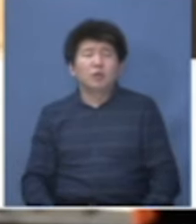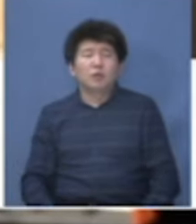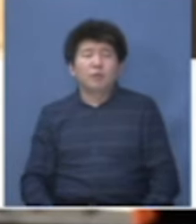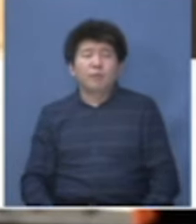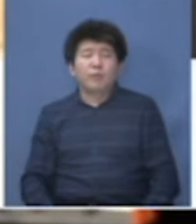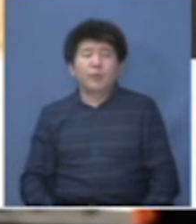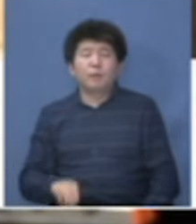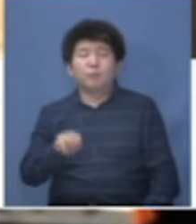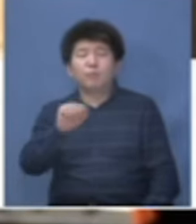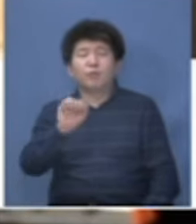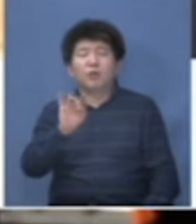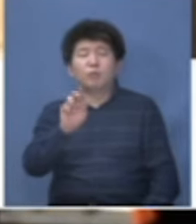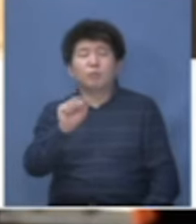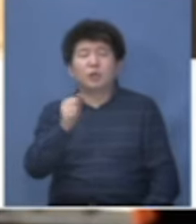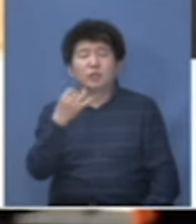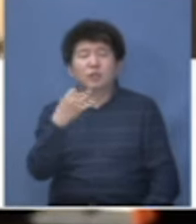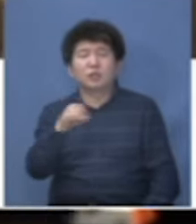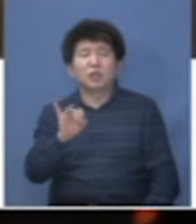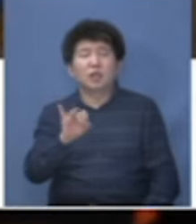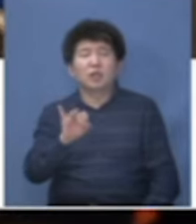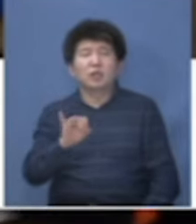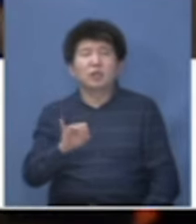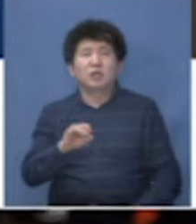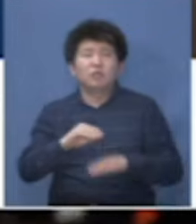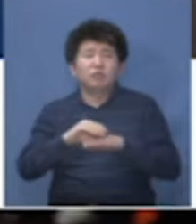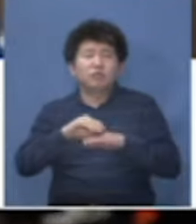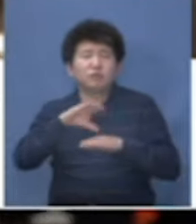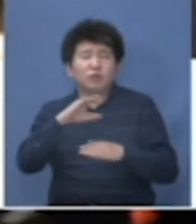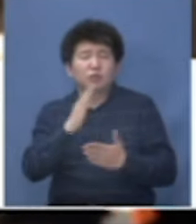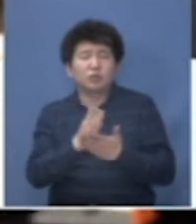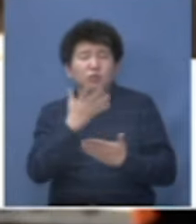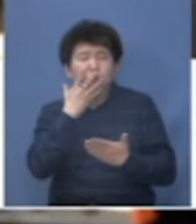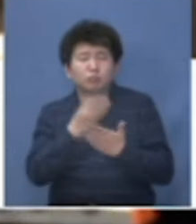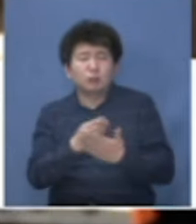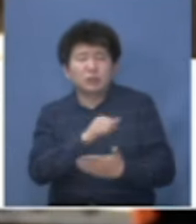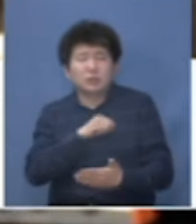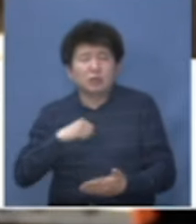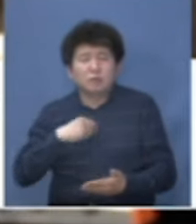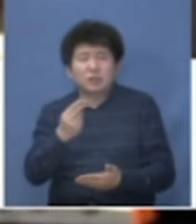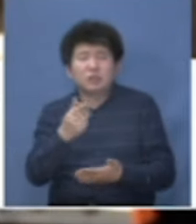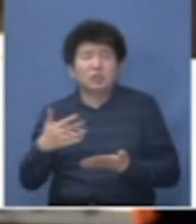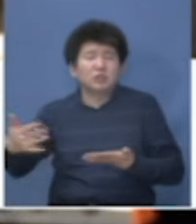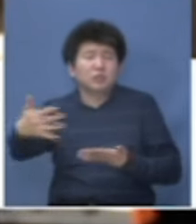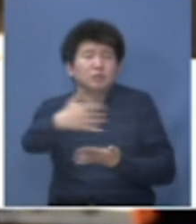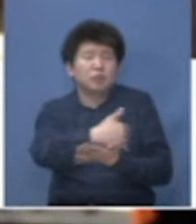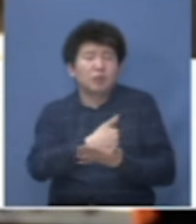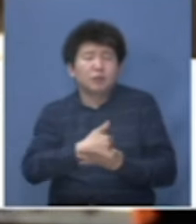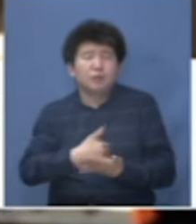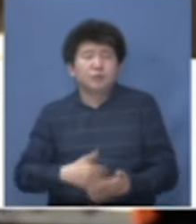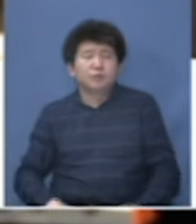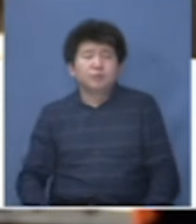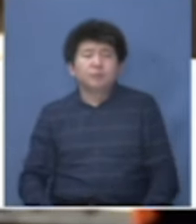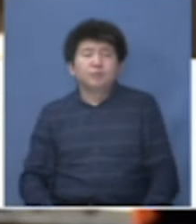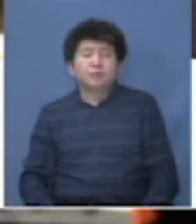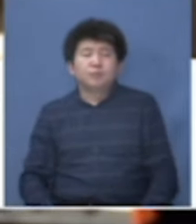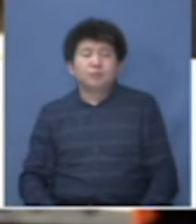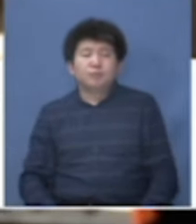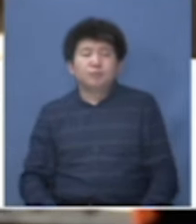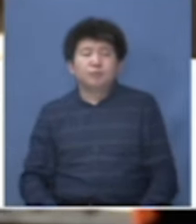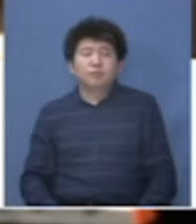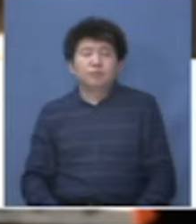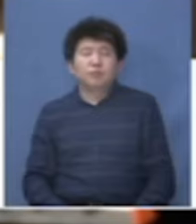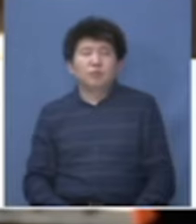Тарбағатай халық қоры деген өзіміз қаражат жинап жатырмыз. Онда да қомақты қаражаттар жиналып жатыр. Енді осыны